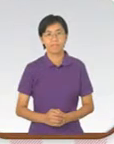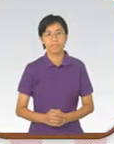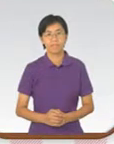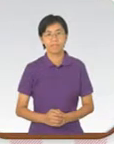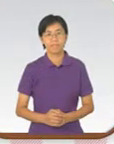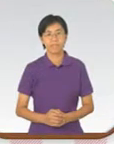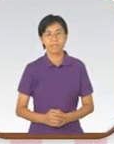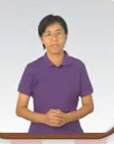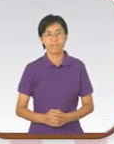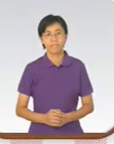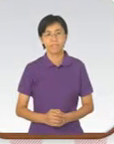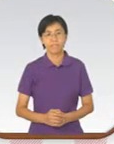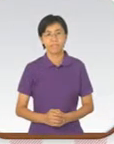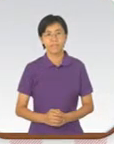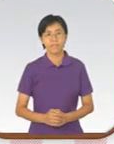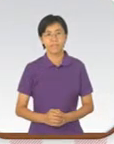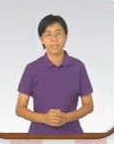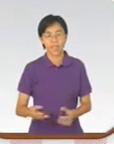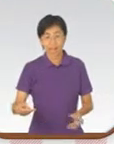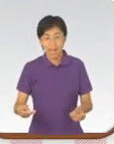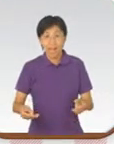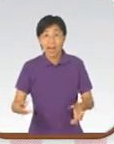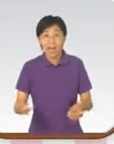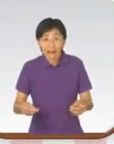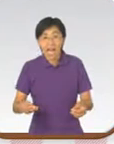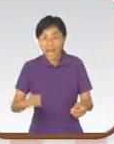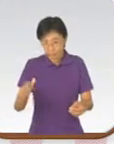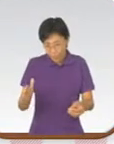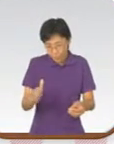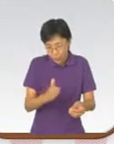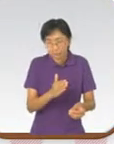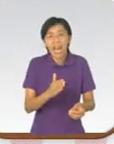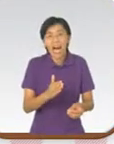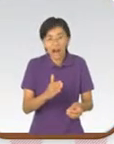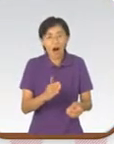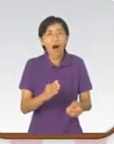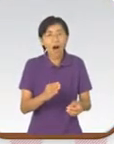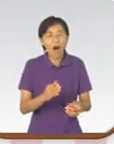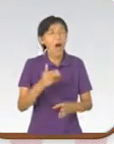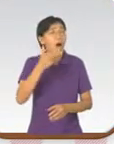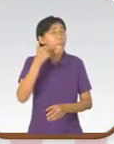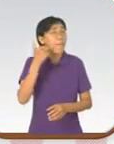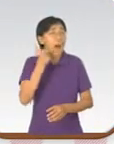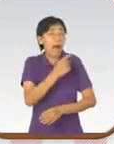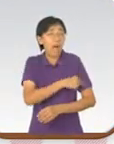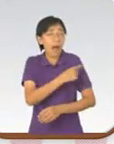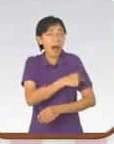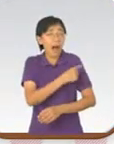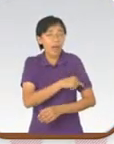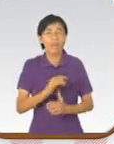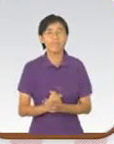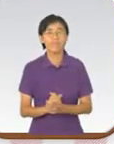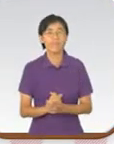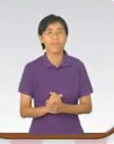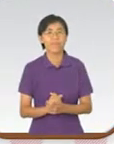นะคะอันนี้ก็เดี๋ยวเราจะแต่งด้วยไวท์ช็อกโกแลตแต่ว่าถ้าเป็นไวท์ช็อกโกแลตเนี่ยถ้าขึ้นชื่อไวท์ช็อกโกแลตเ